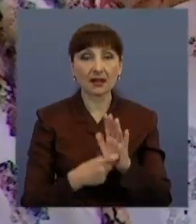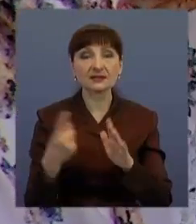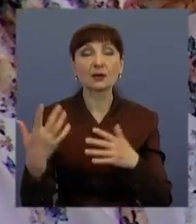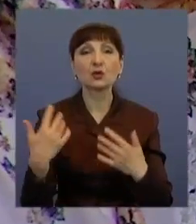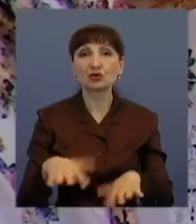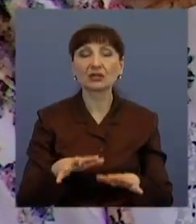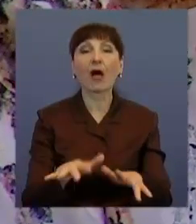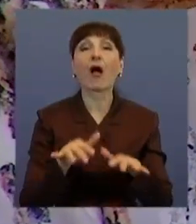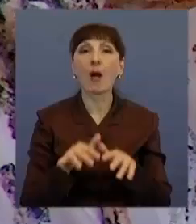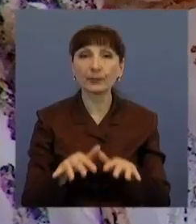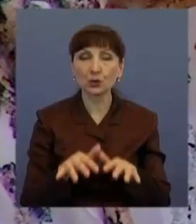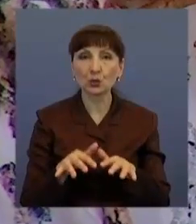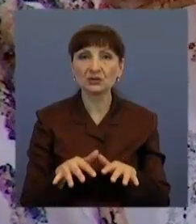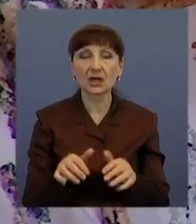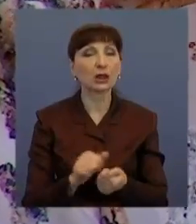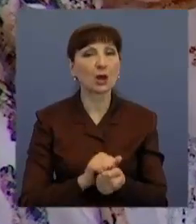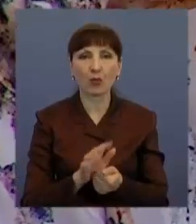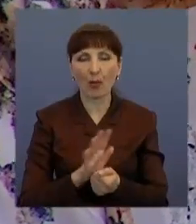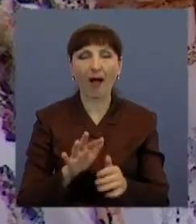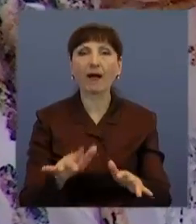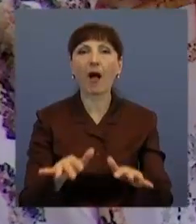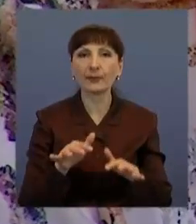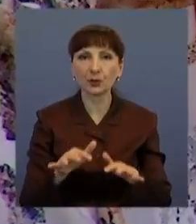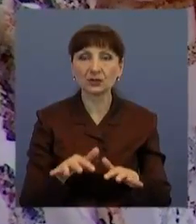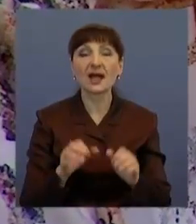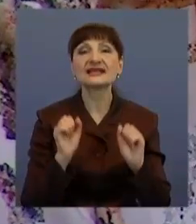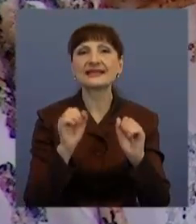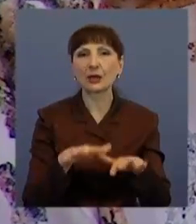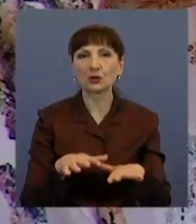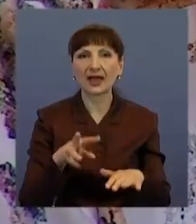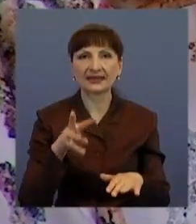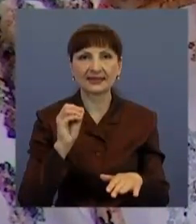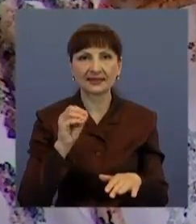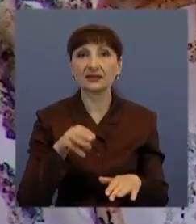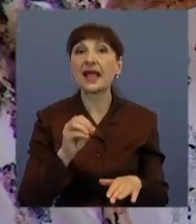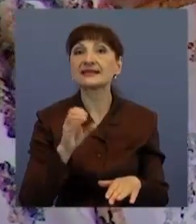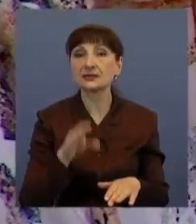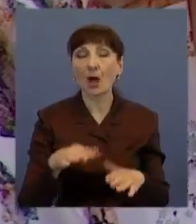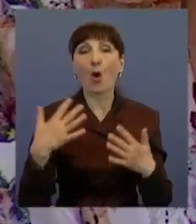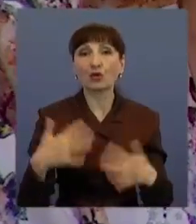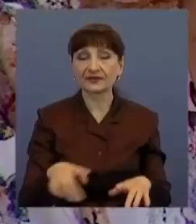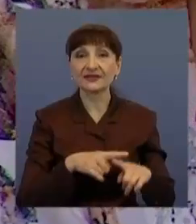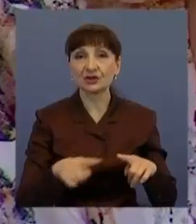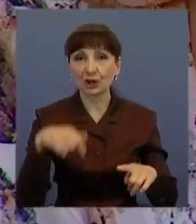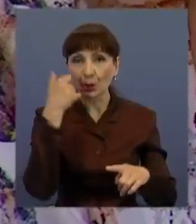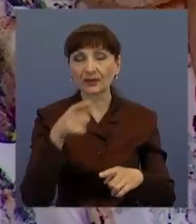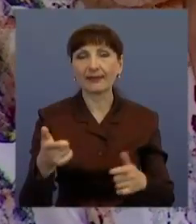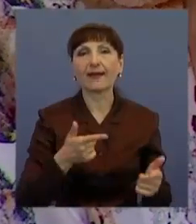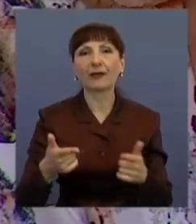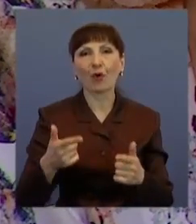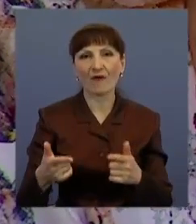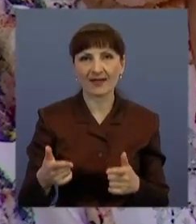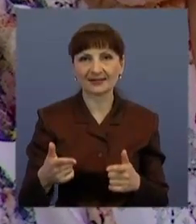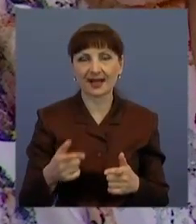на компьютере, не на бумажном, а прям на компьютере сдают тестирование. То есть они уже в течение года готовятся к